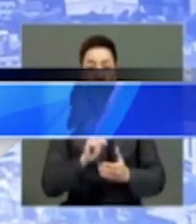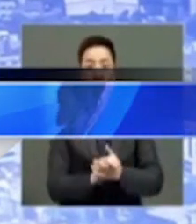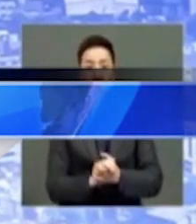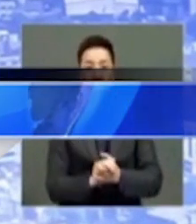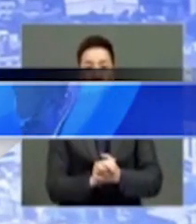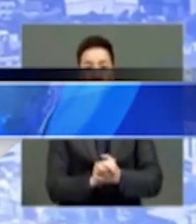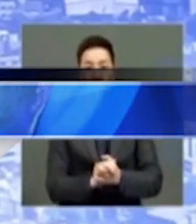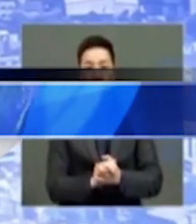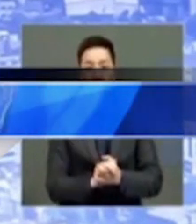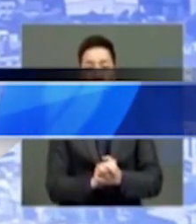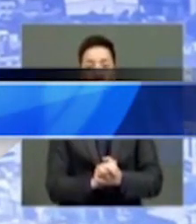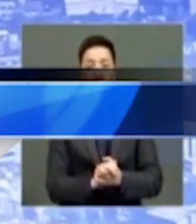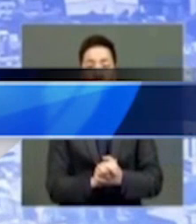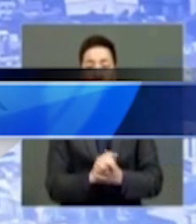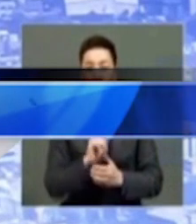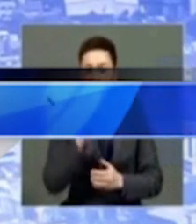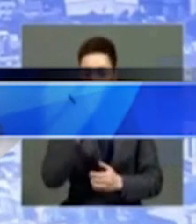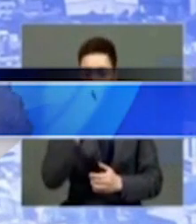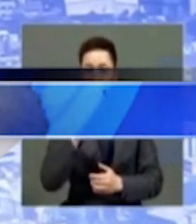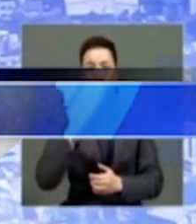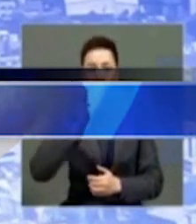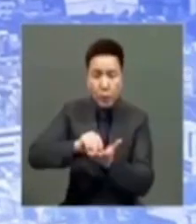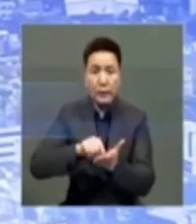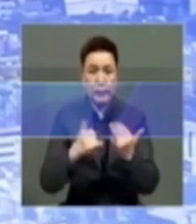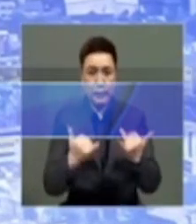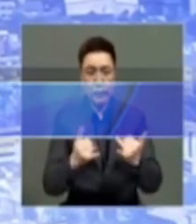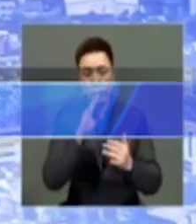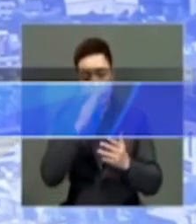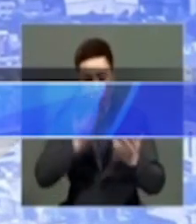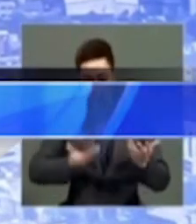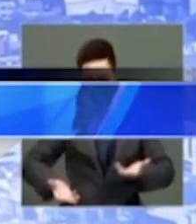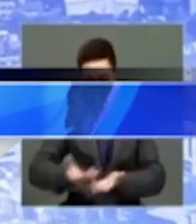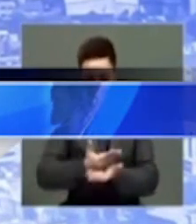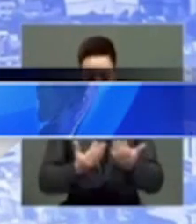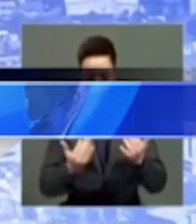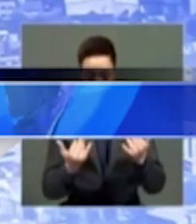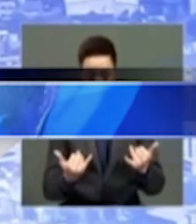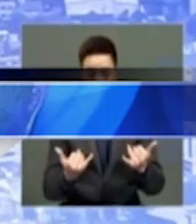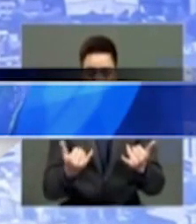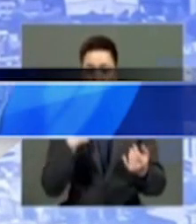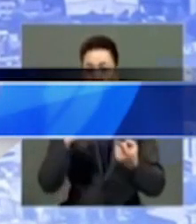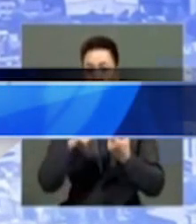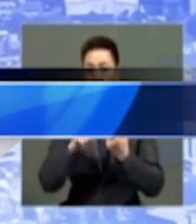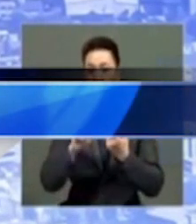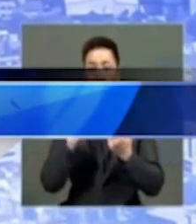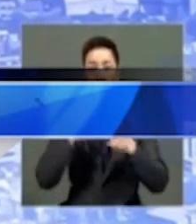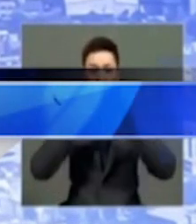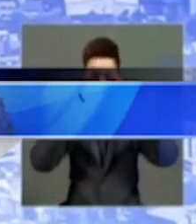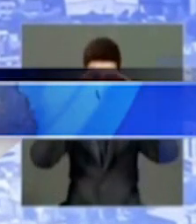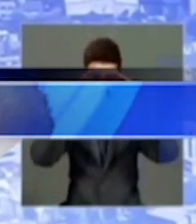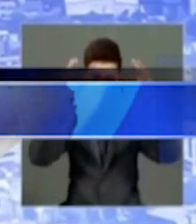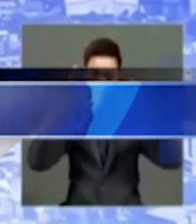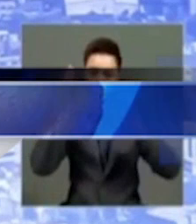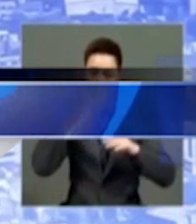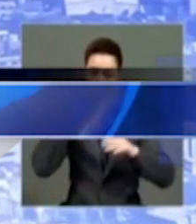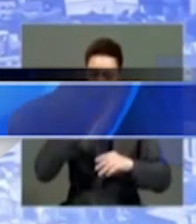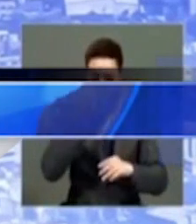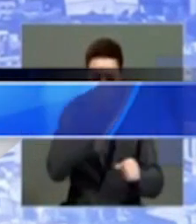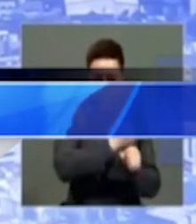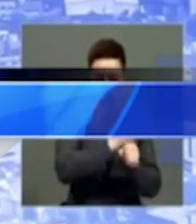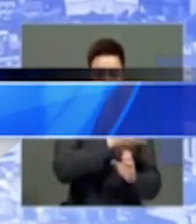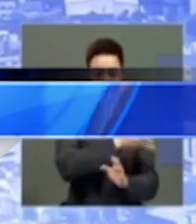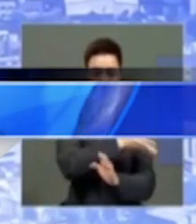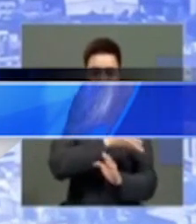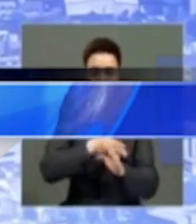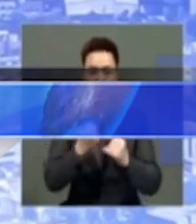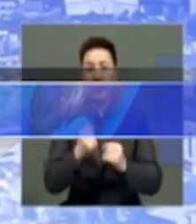ไปสัมผัสกับพื้นที่จึงขอความร่วมมืองดออกไปก่อนส่วนการต่อขยายพรกฉุกเฉินที่จะครบกำหนดในวันที่15มกราคม